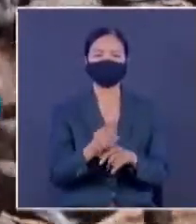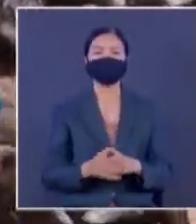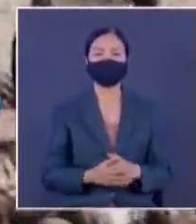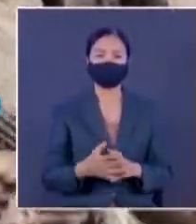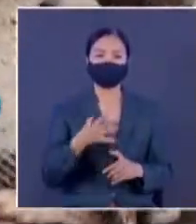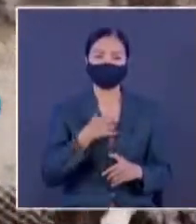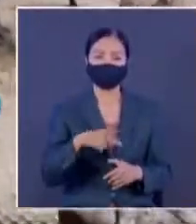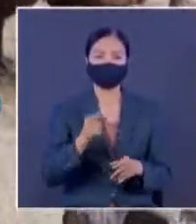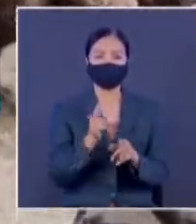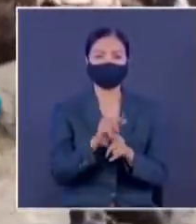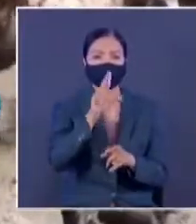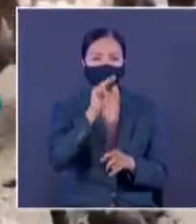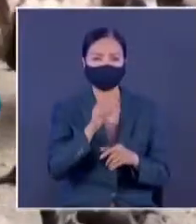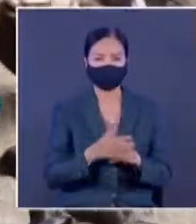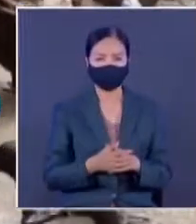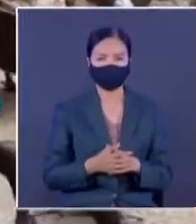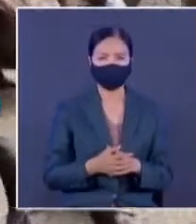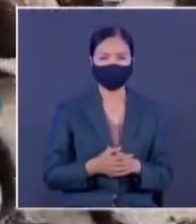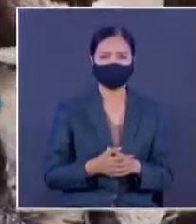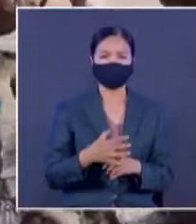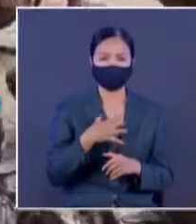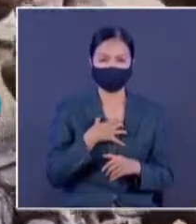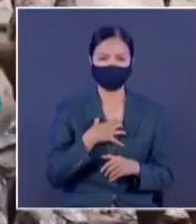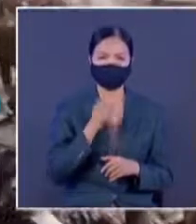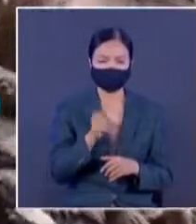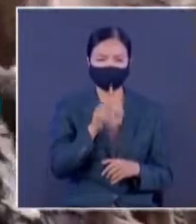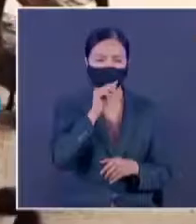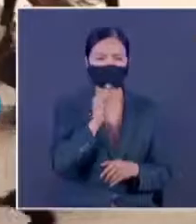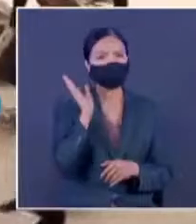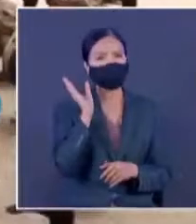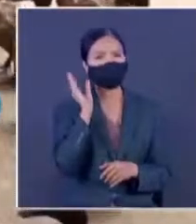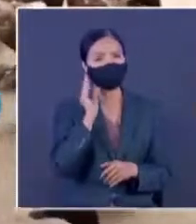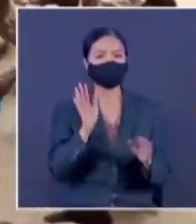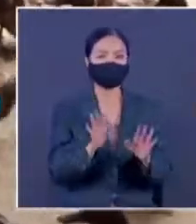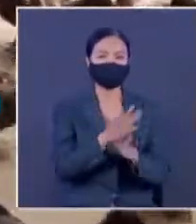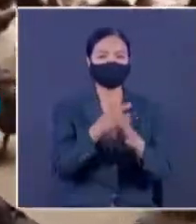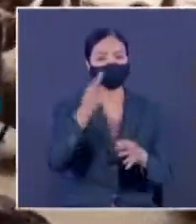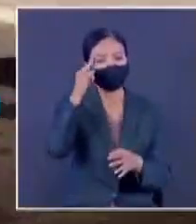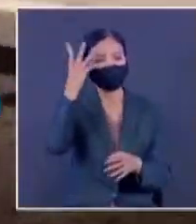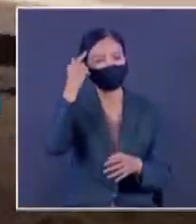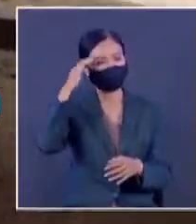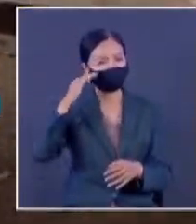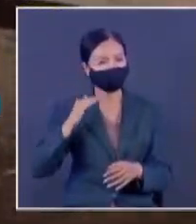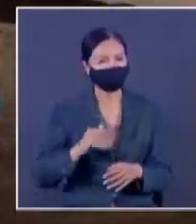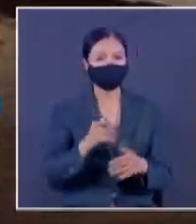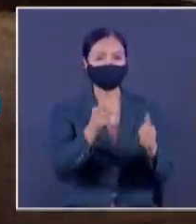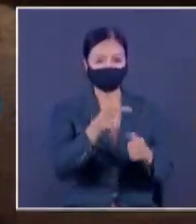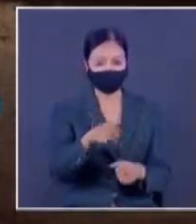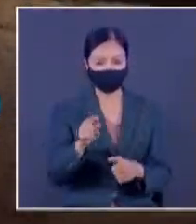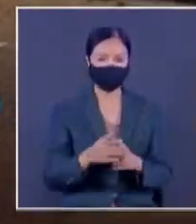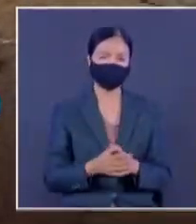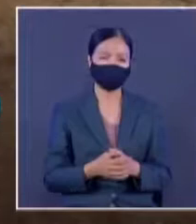ไปเลี้ยงเป็ดหลายคนก็บอกว่าอยากไปเป็นเป็ดเพราะว่าฟังเพลงเพราะๆจะได้คลายเครียด ไปก่อนเลยไหมให้พี่บ๊อบไปก่อน